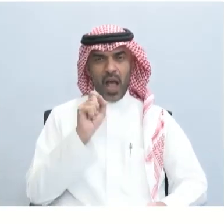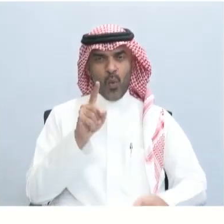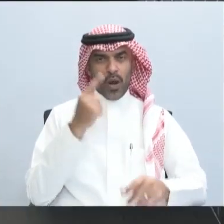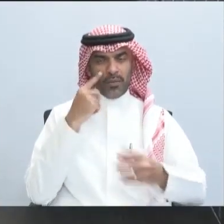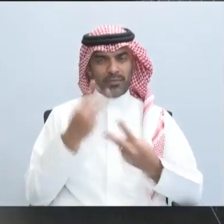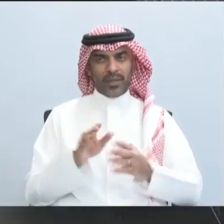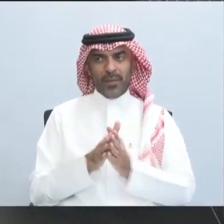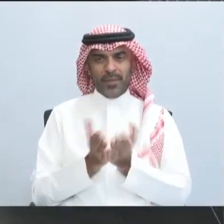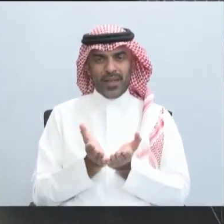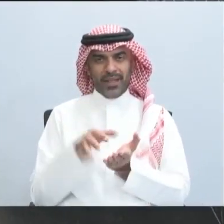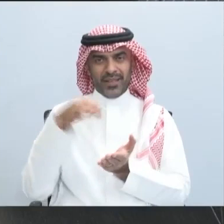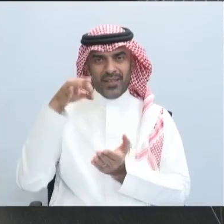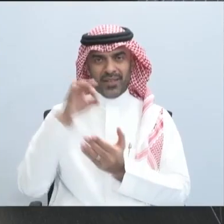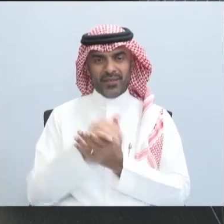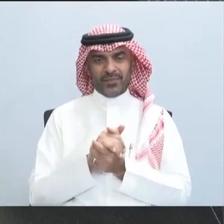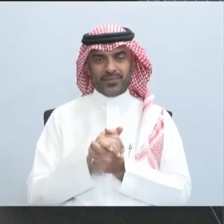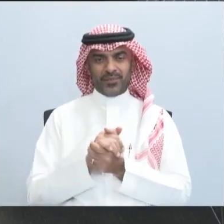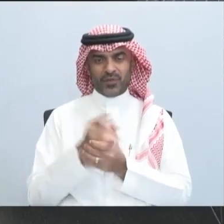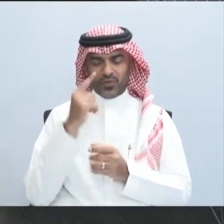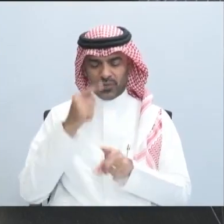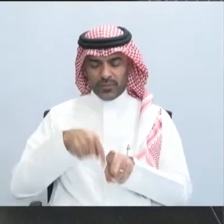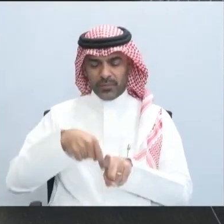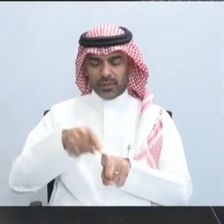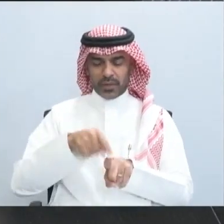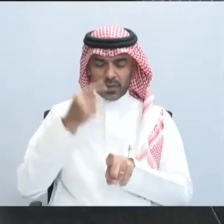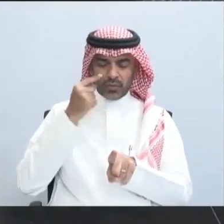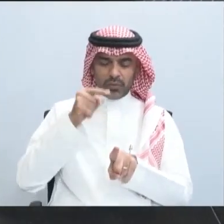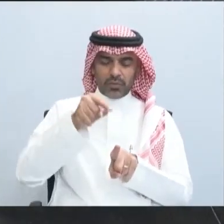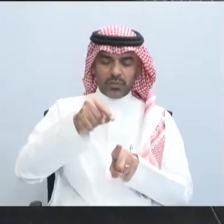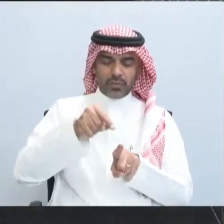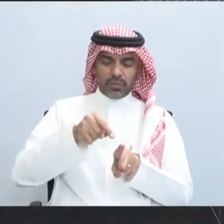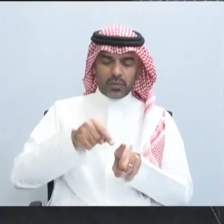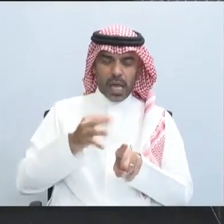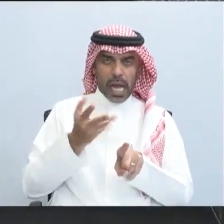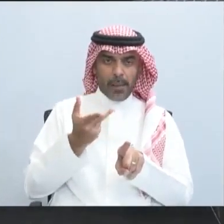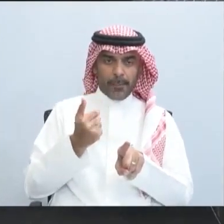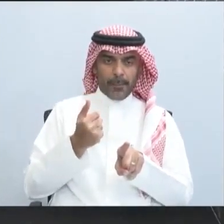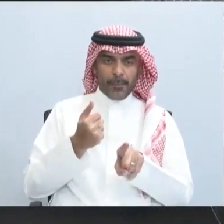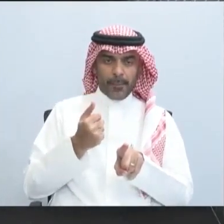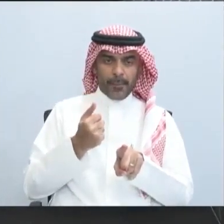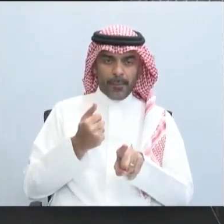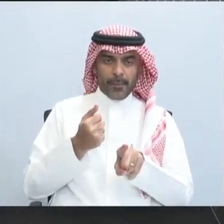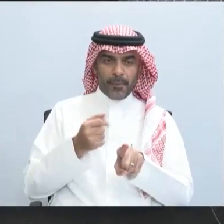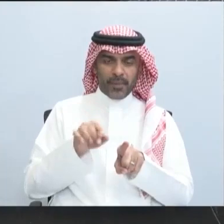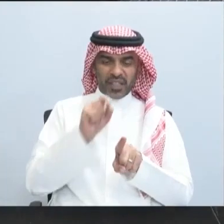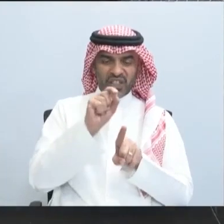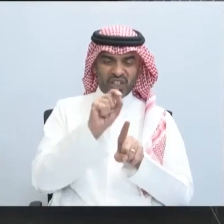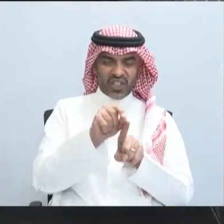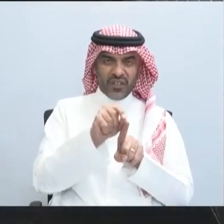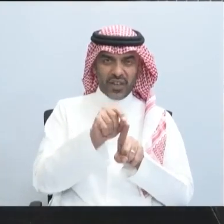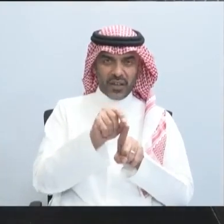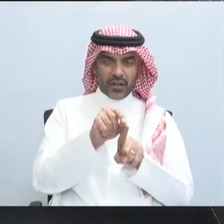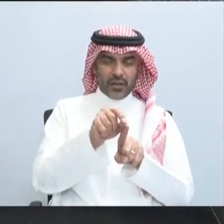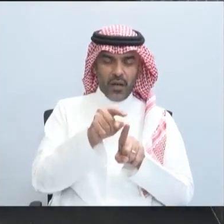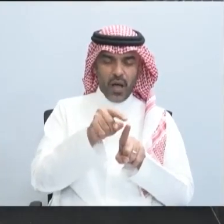سوف نحتاج الى قياسه نستخدم المسطره نبدا من الصفر